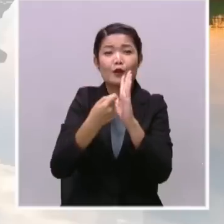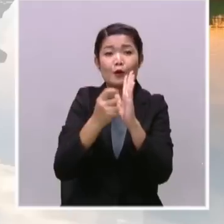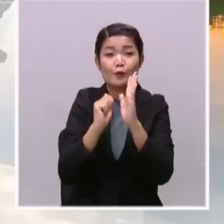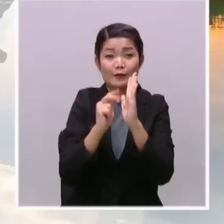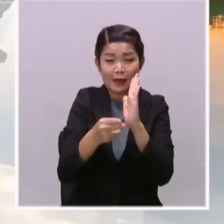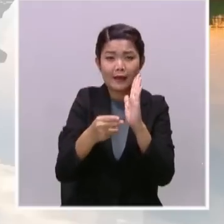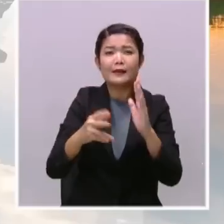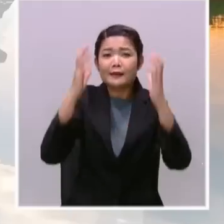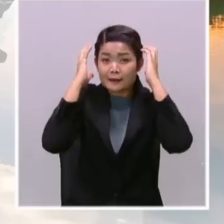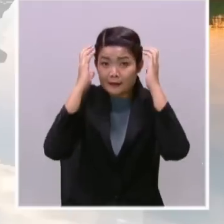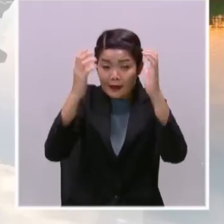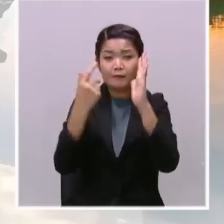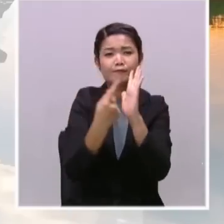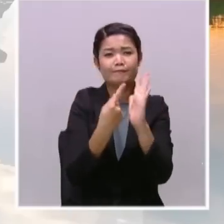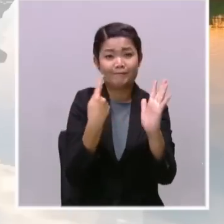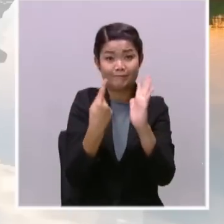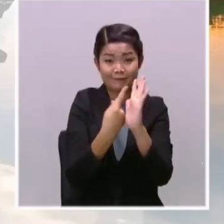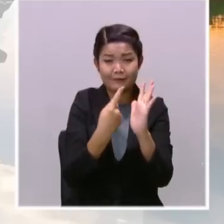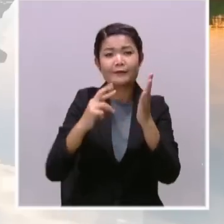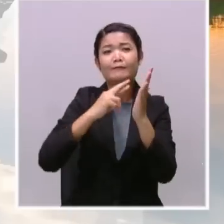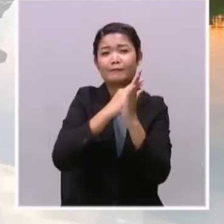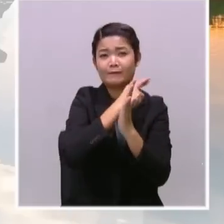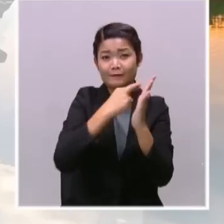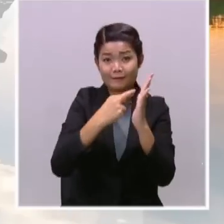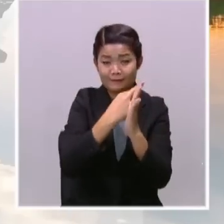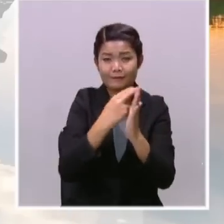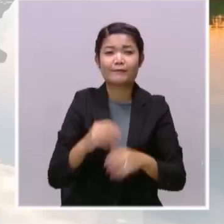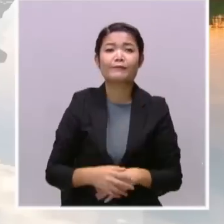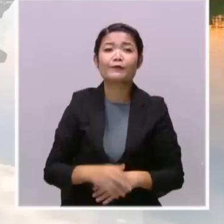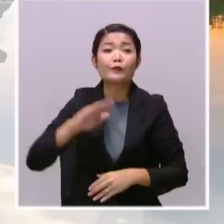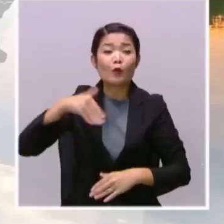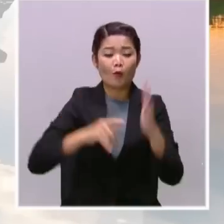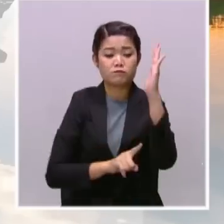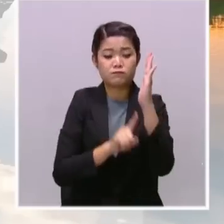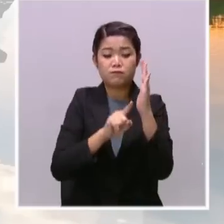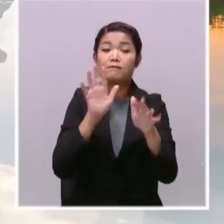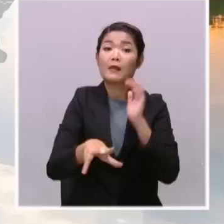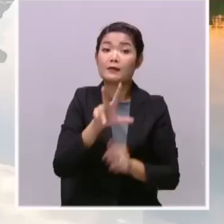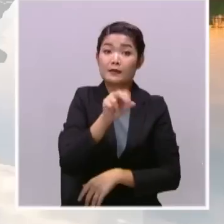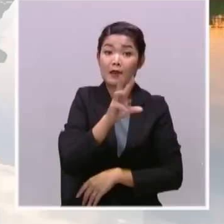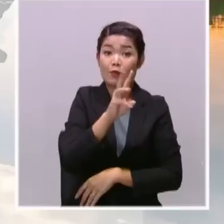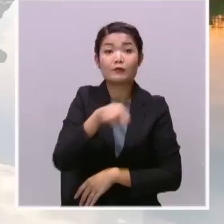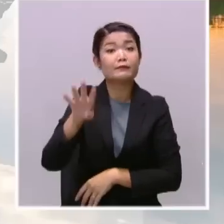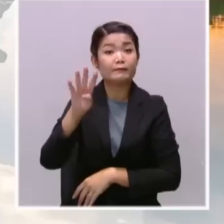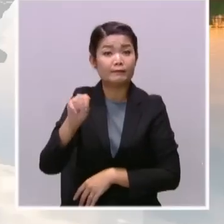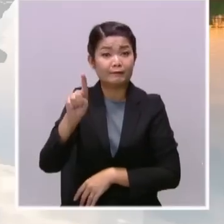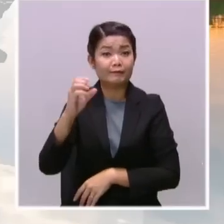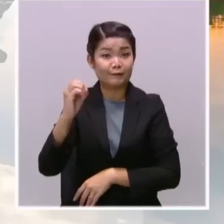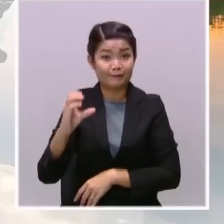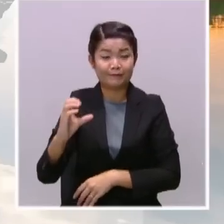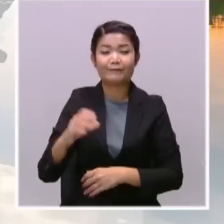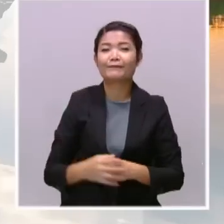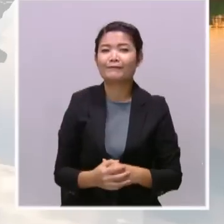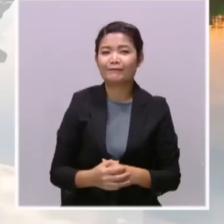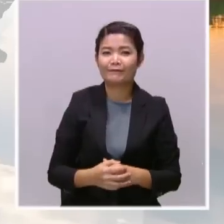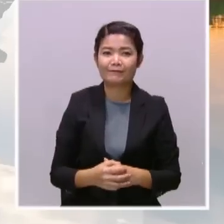ธานีสรปุรี การจนสบ landfillราชบุรีอุหภูมิสูงสุด36-41 องศาเซ